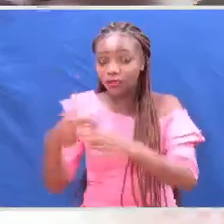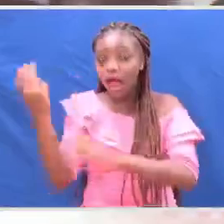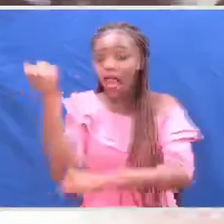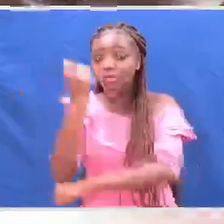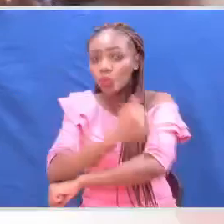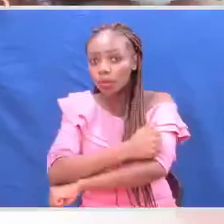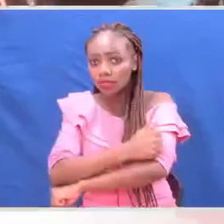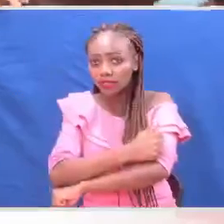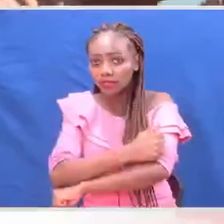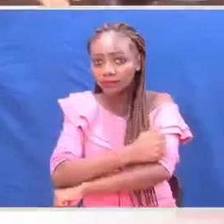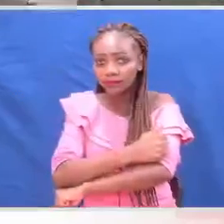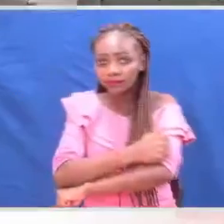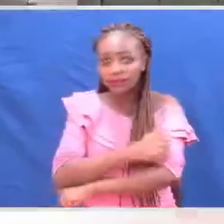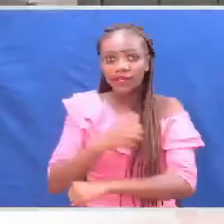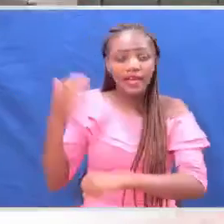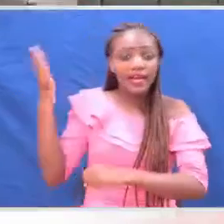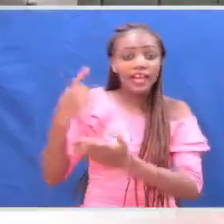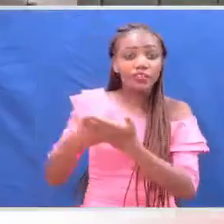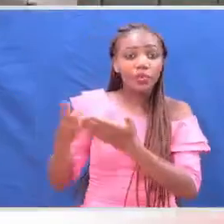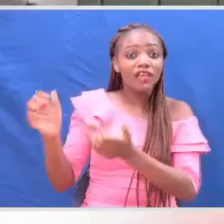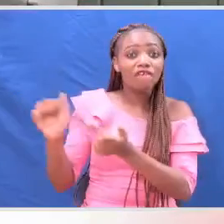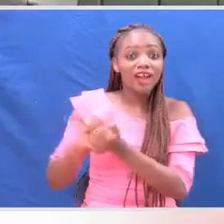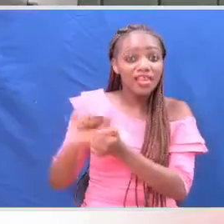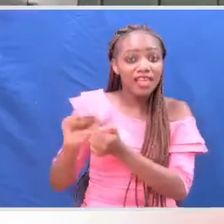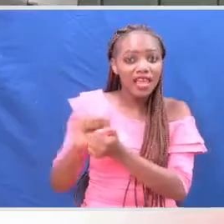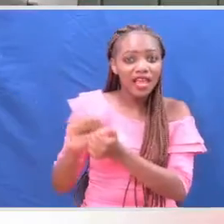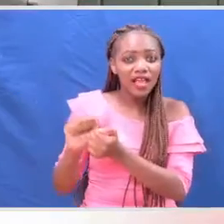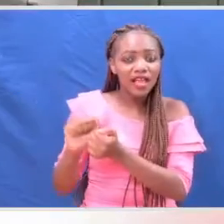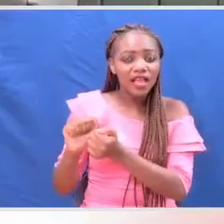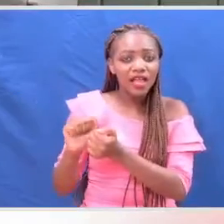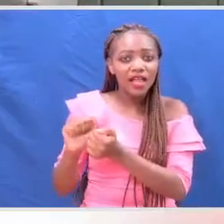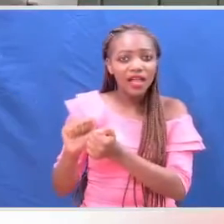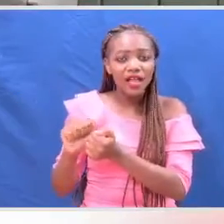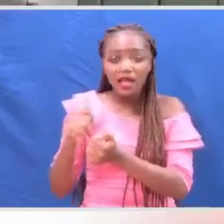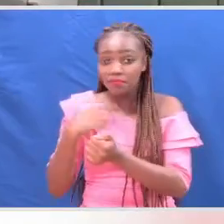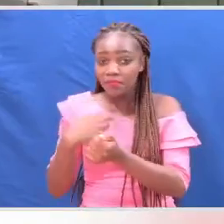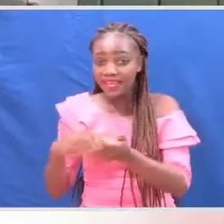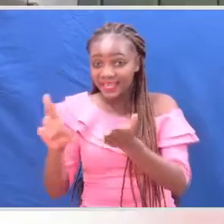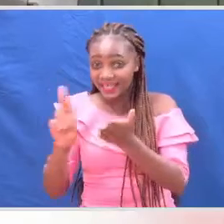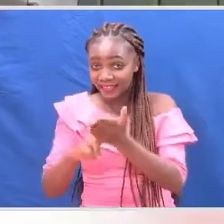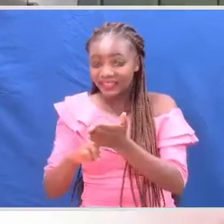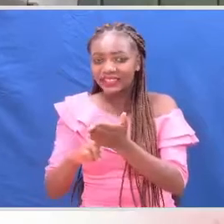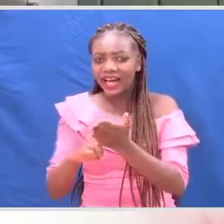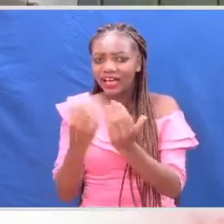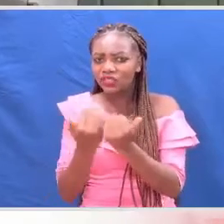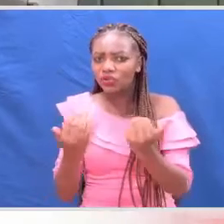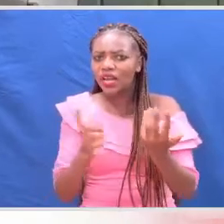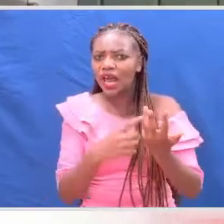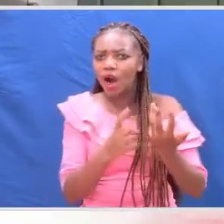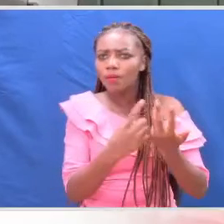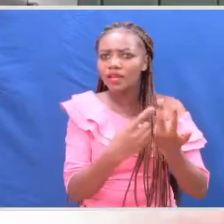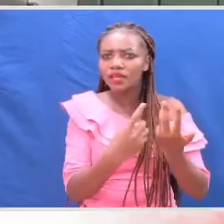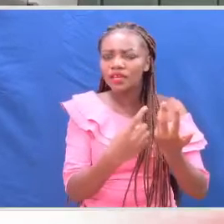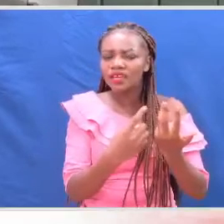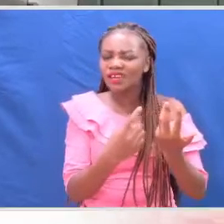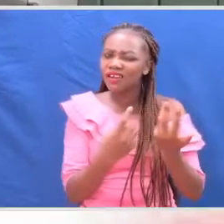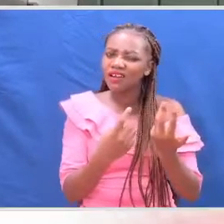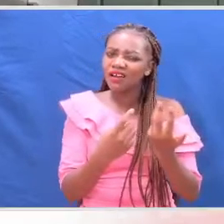sekondari. From last week Friday, wale watoto nimeweza kuingiza Githurai Primary ni watoto